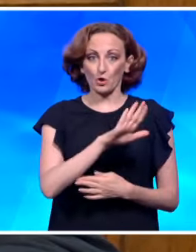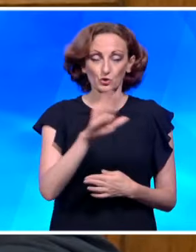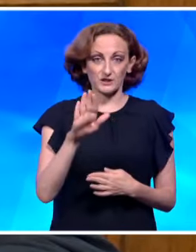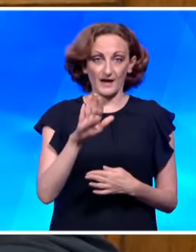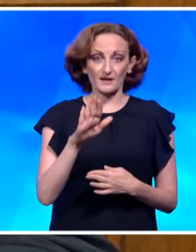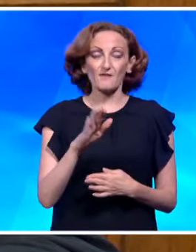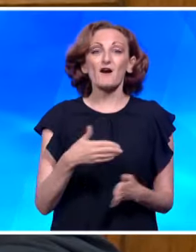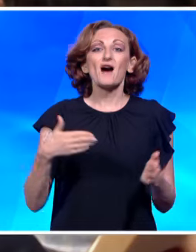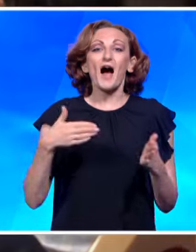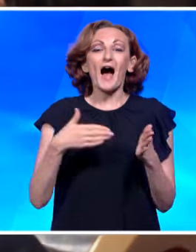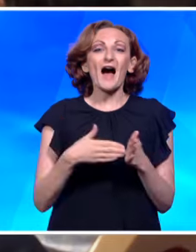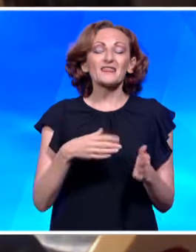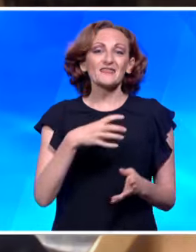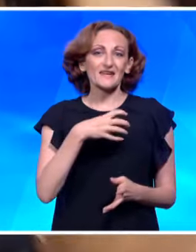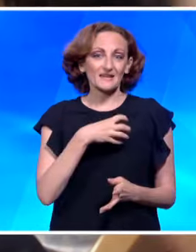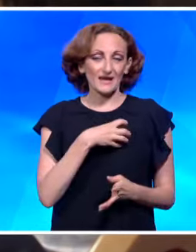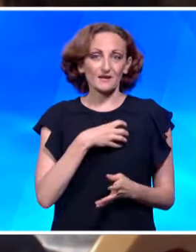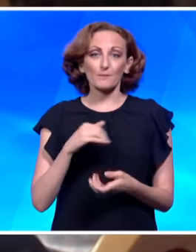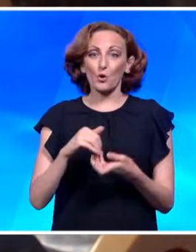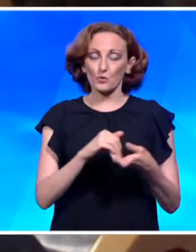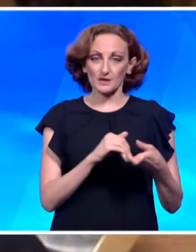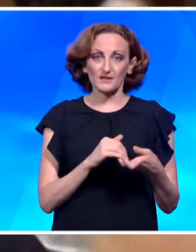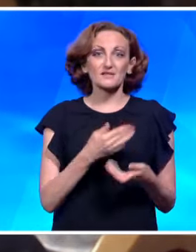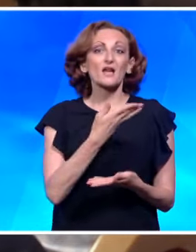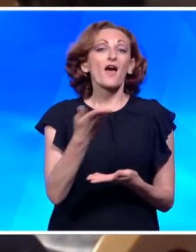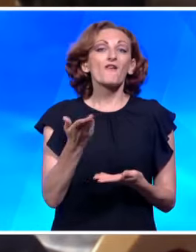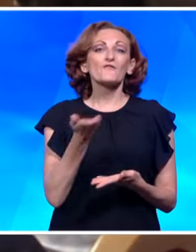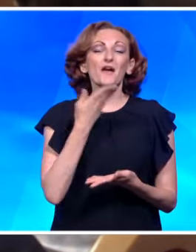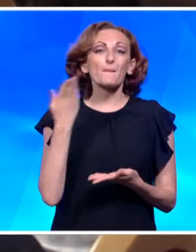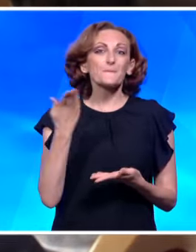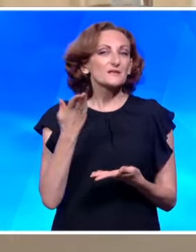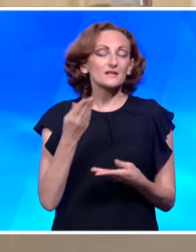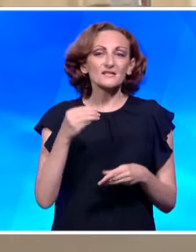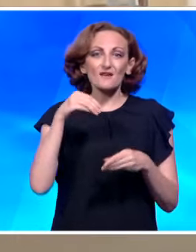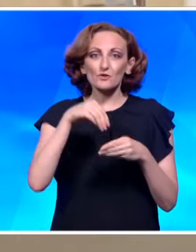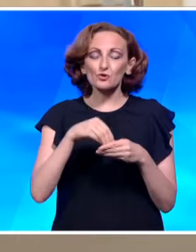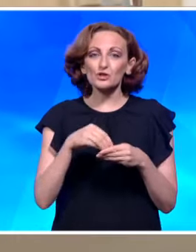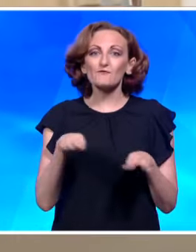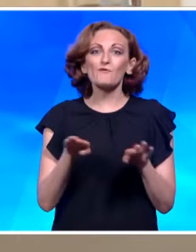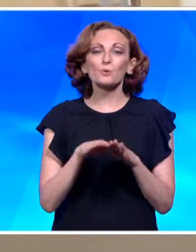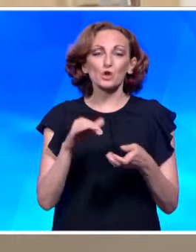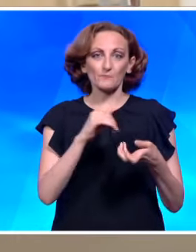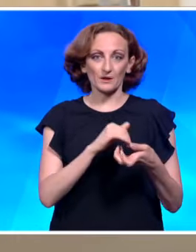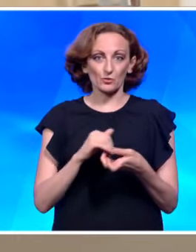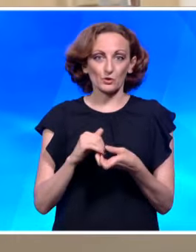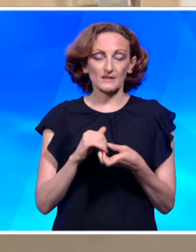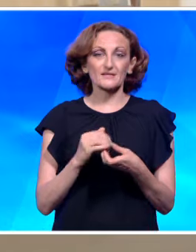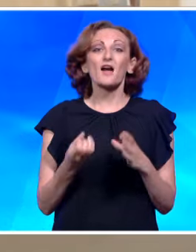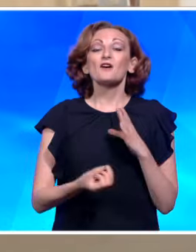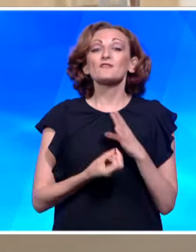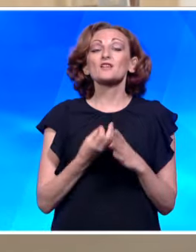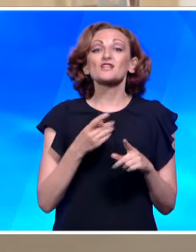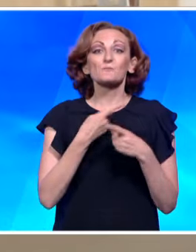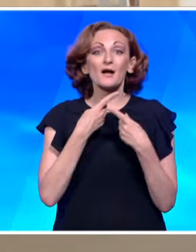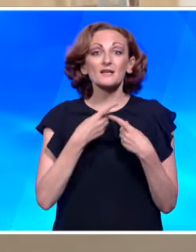анти-ГЕРБ ДПС коалиция. Вие бихте ли се строили в такава коалиция? Възраждане има съвсем различна представа за